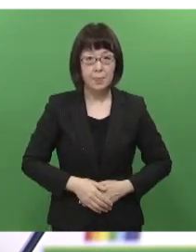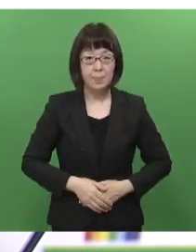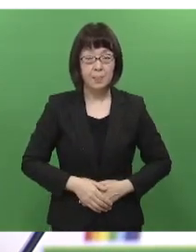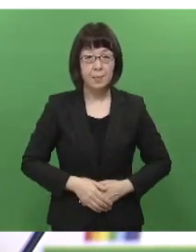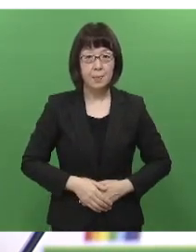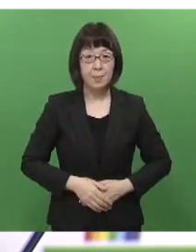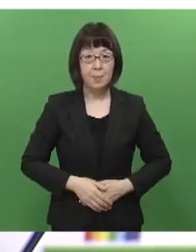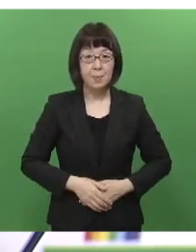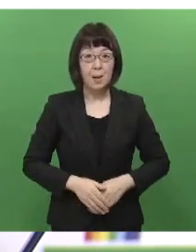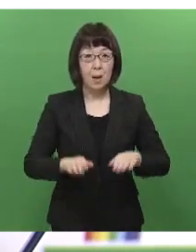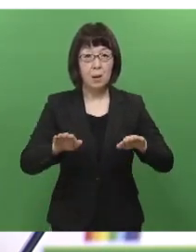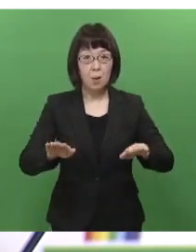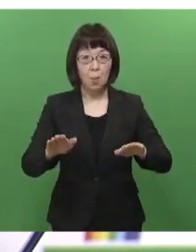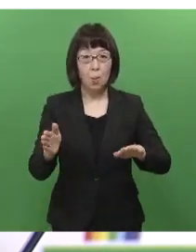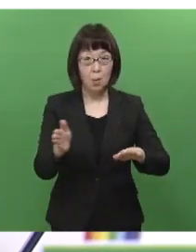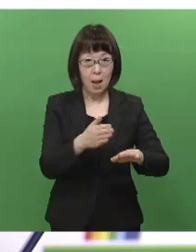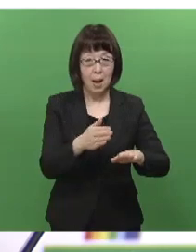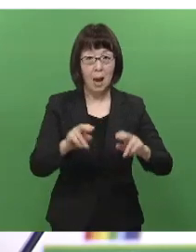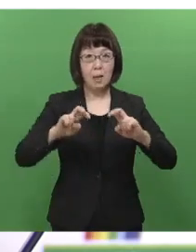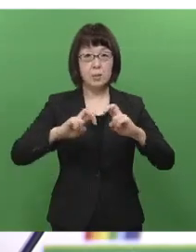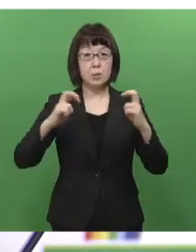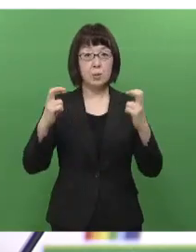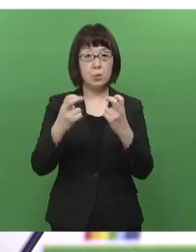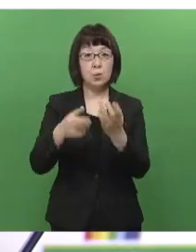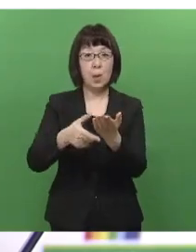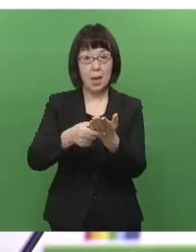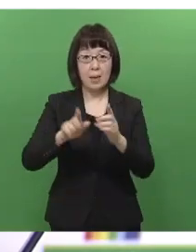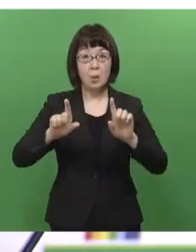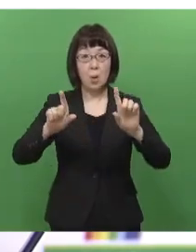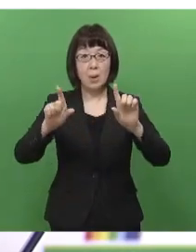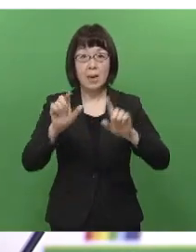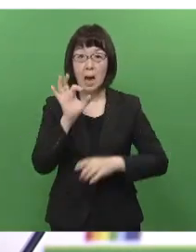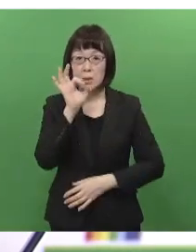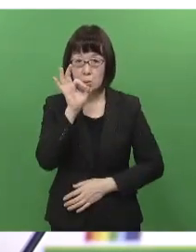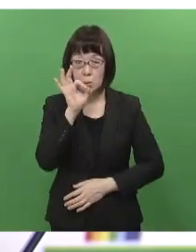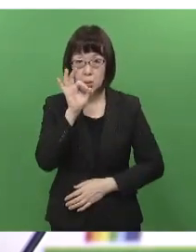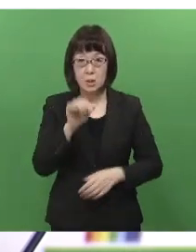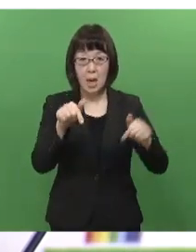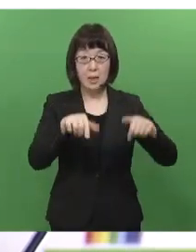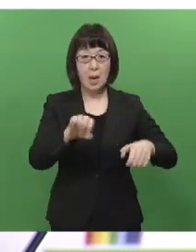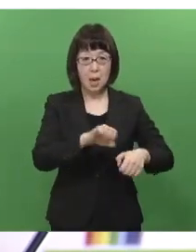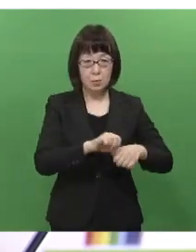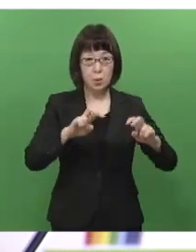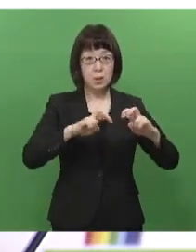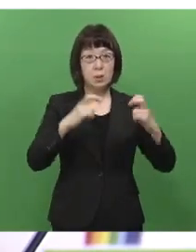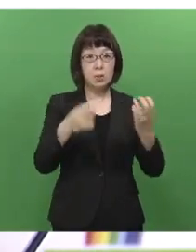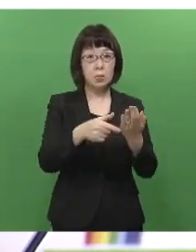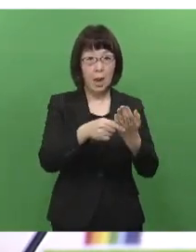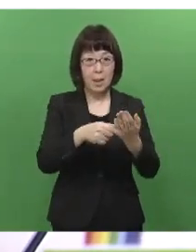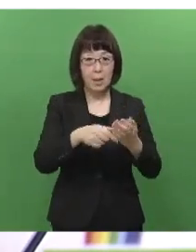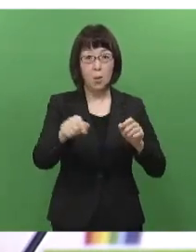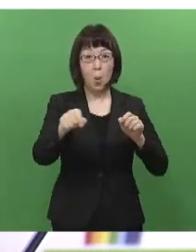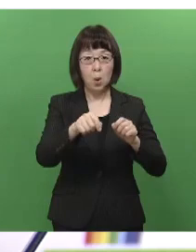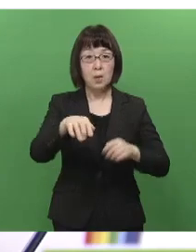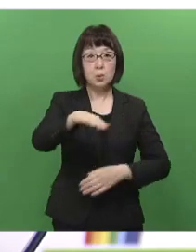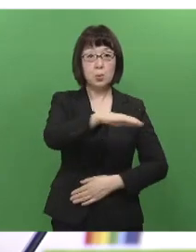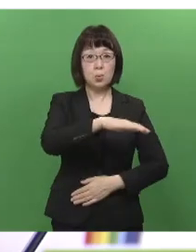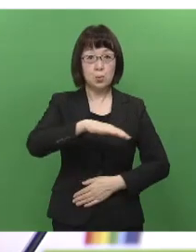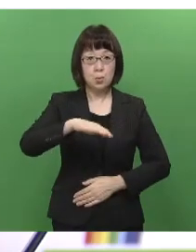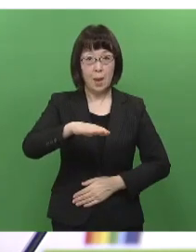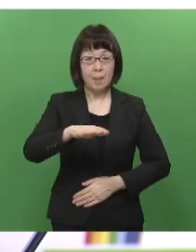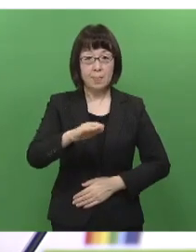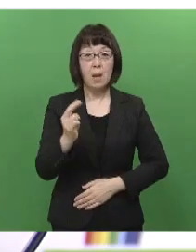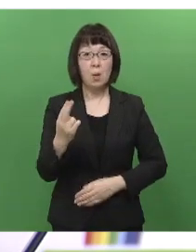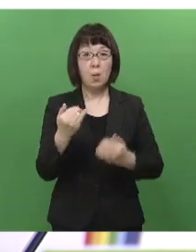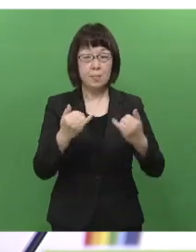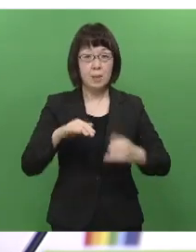しましては、今日から新宿駅の東口、西武新宿駅の周辺、都民の皆様に